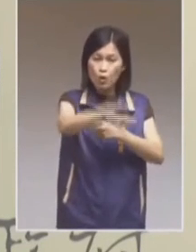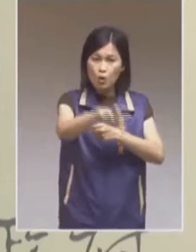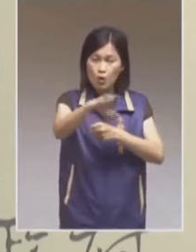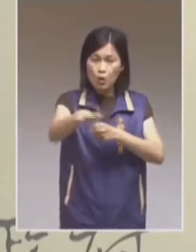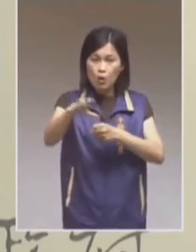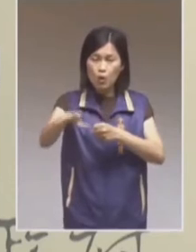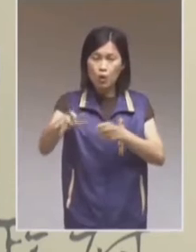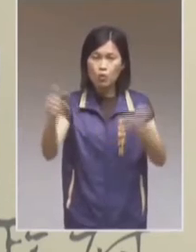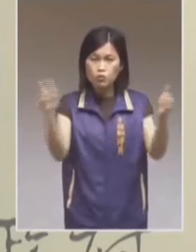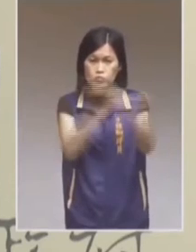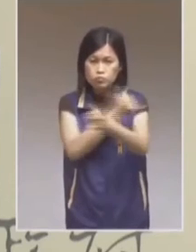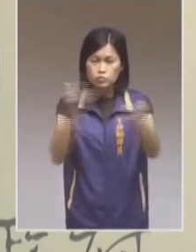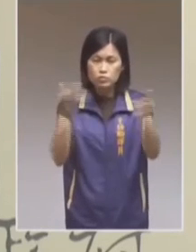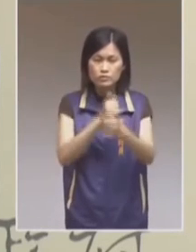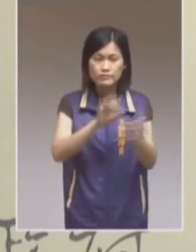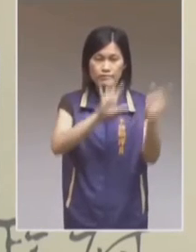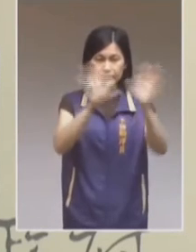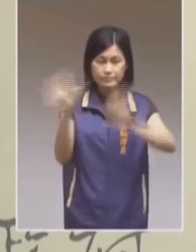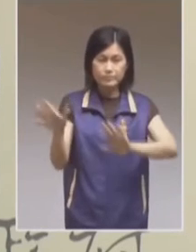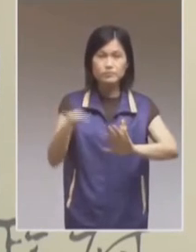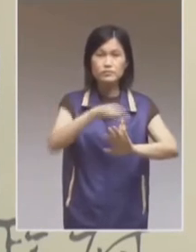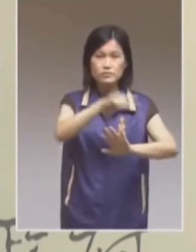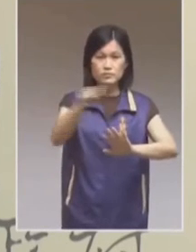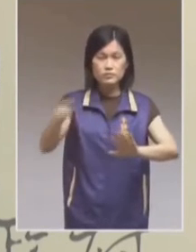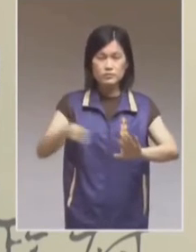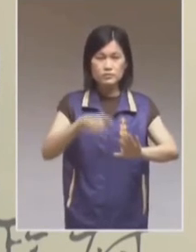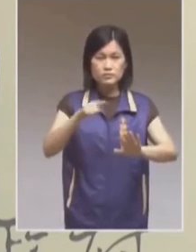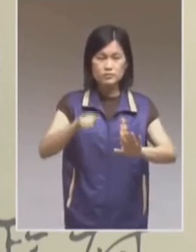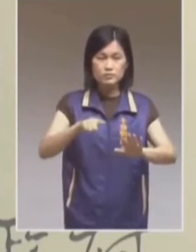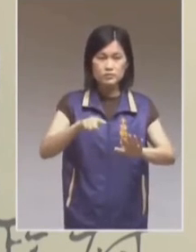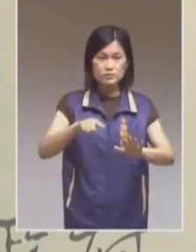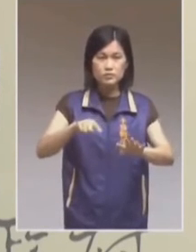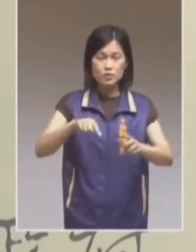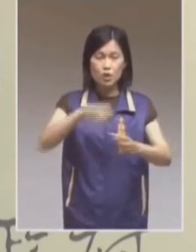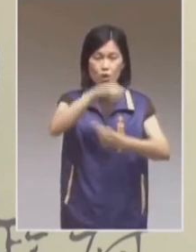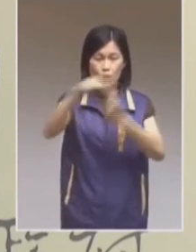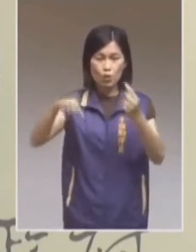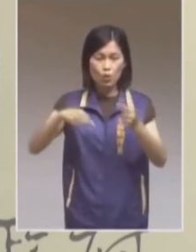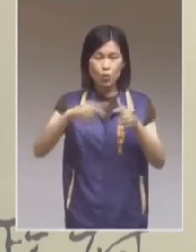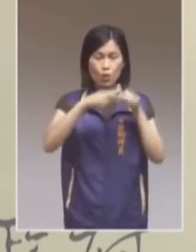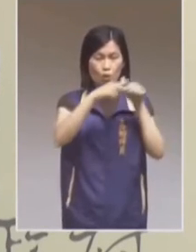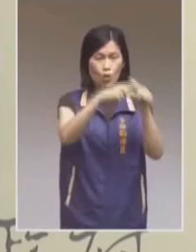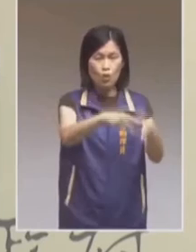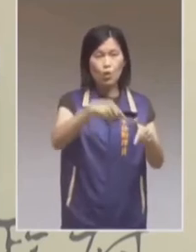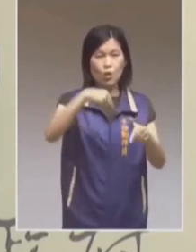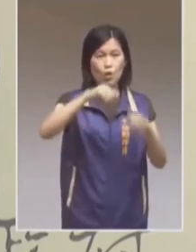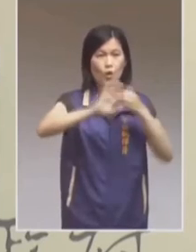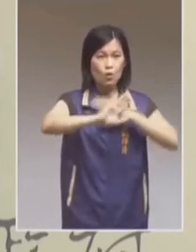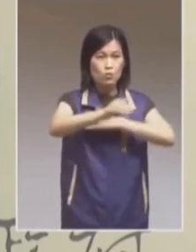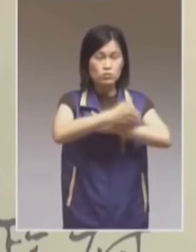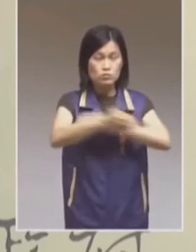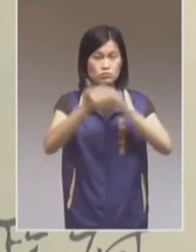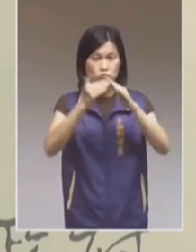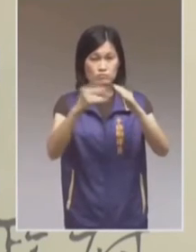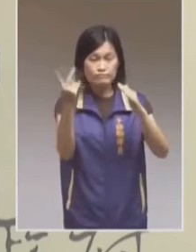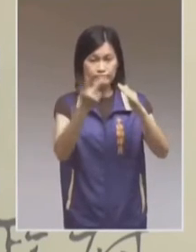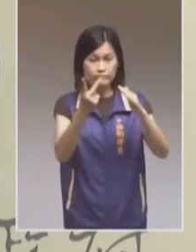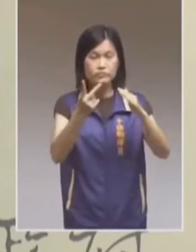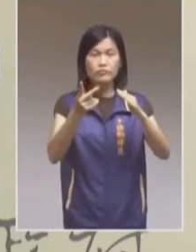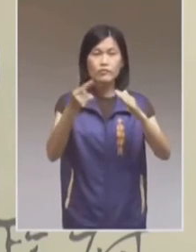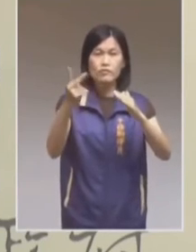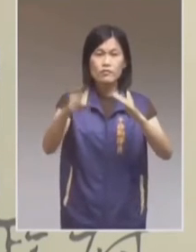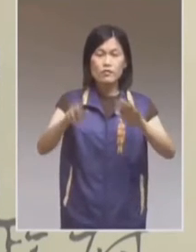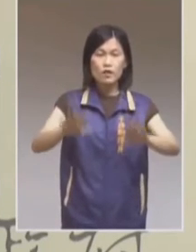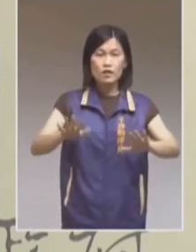个移动状况的时候，那我们也转衔了两例到外县市，因此在我们今天事实上